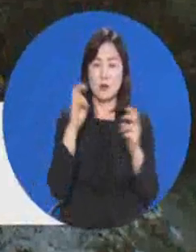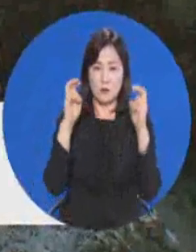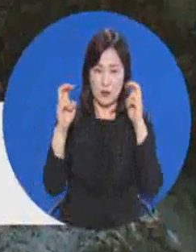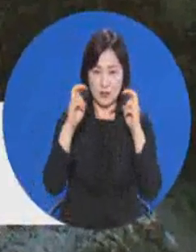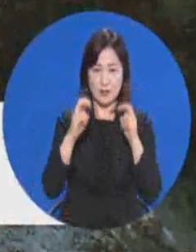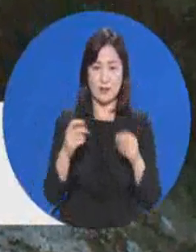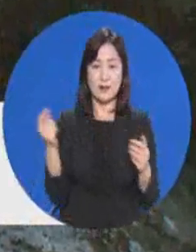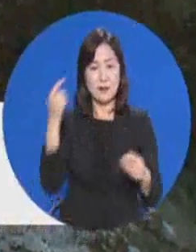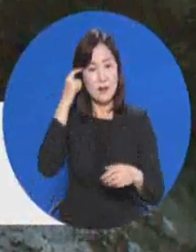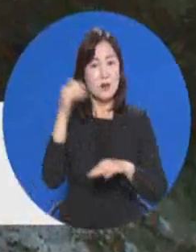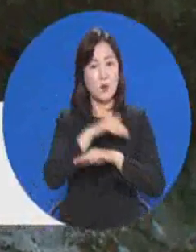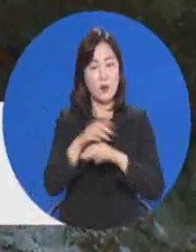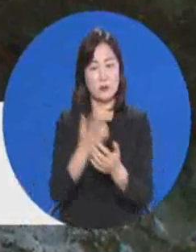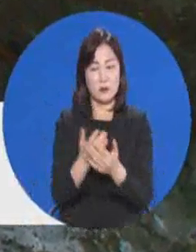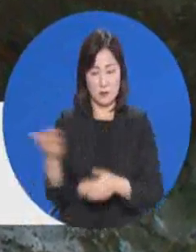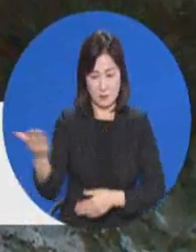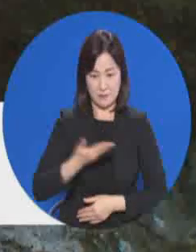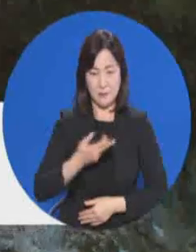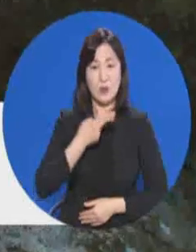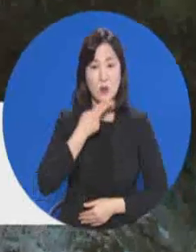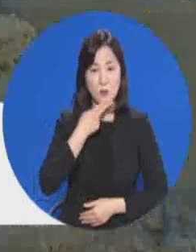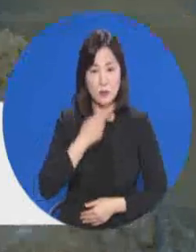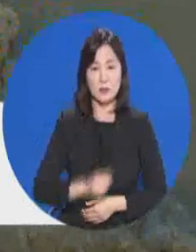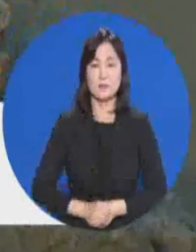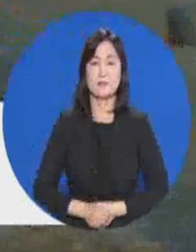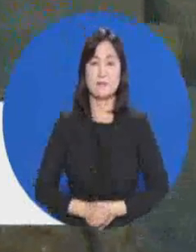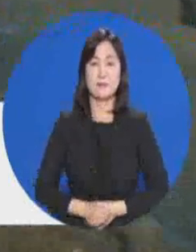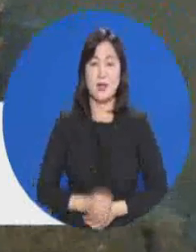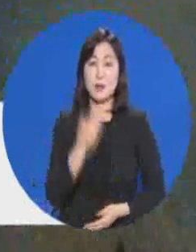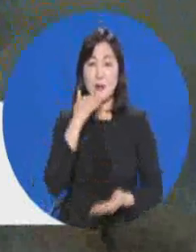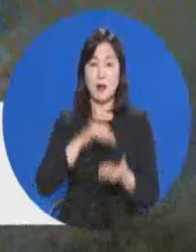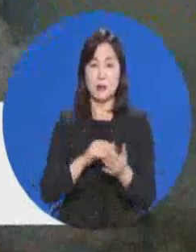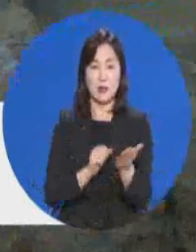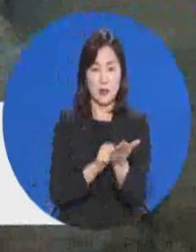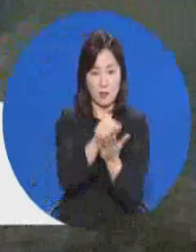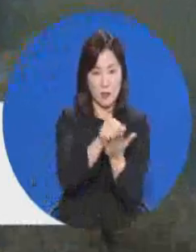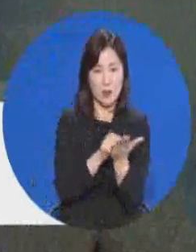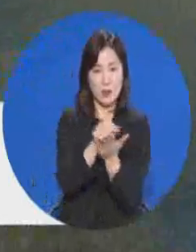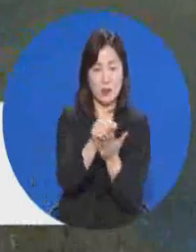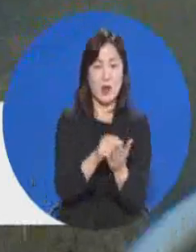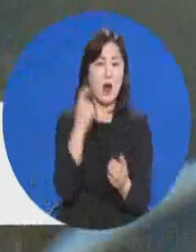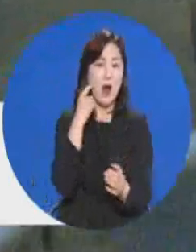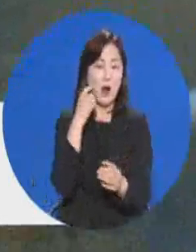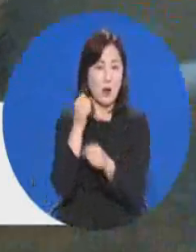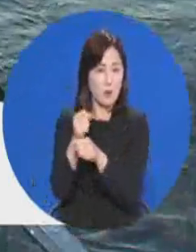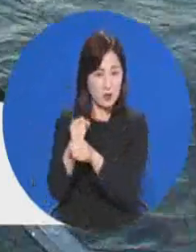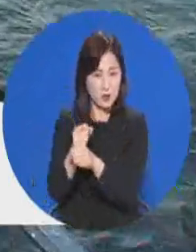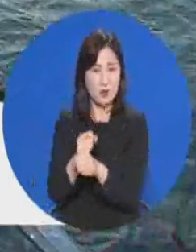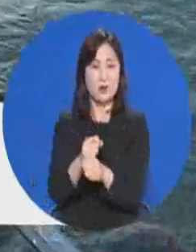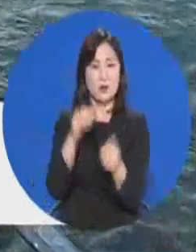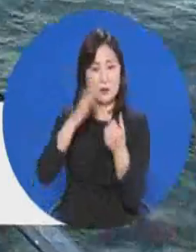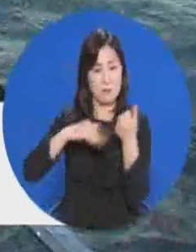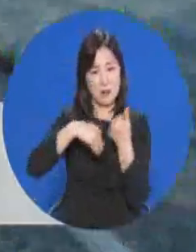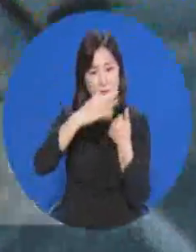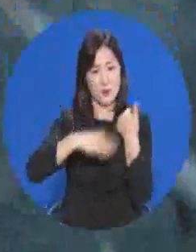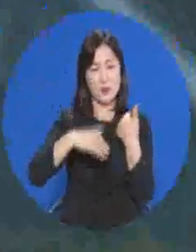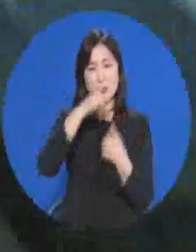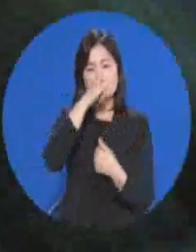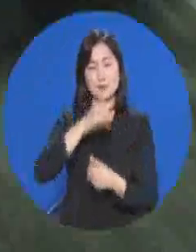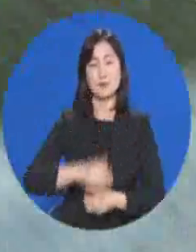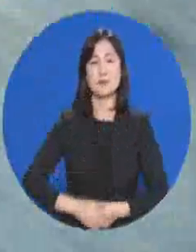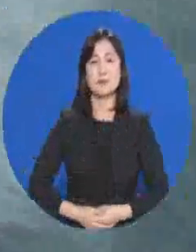계획서 제출도 없이 갯바위에 시멘트를 덮고 실제 바위처럼 가장하기 위해 색을 칠하고 있는